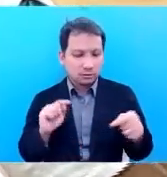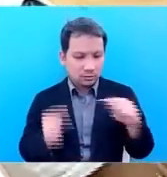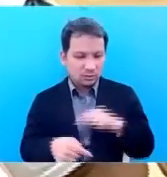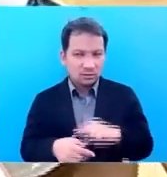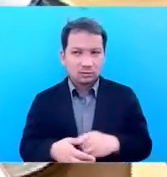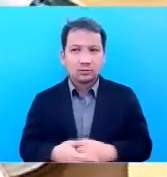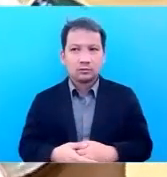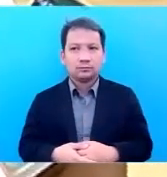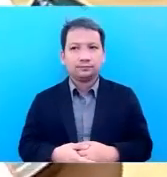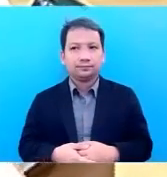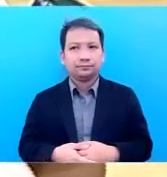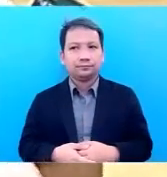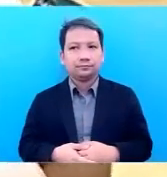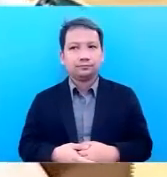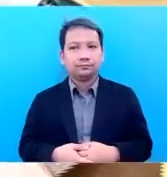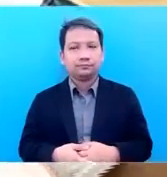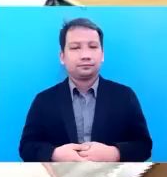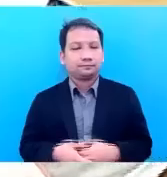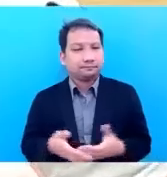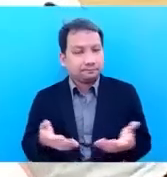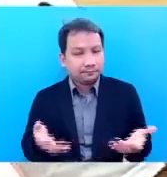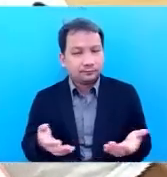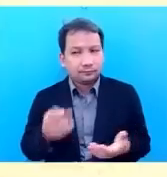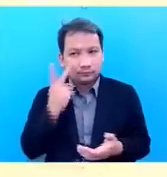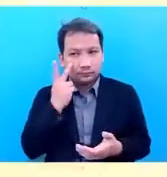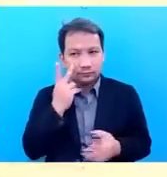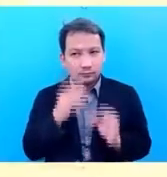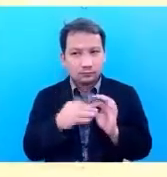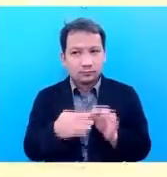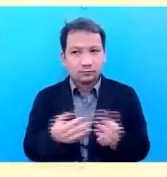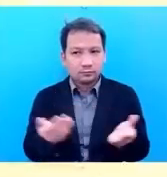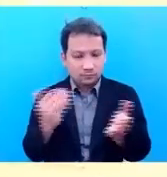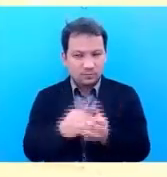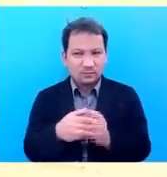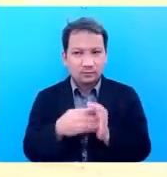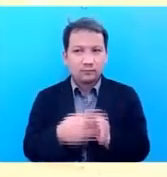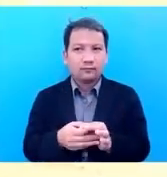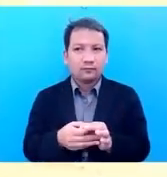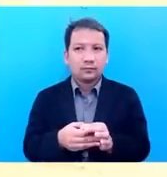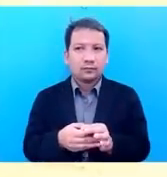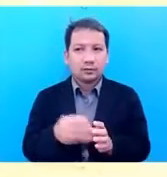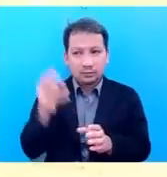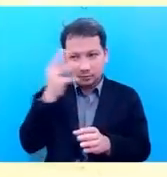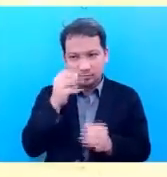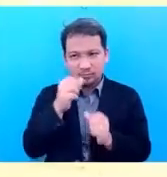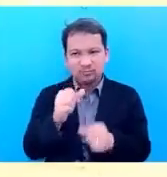so hate to say it, but here we go again. Kahit nag-aalala,